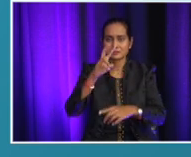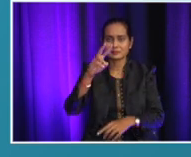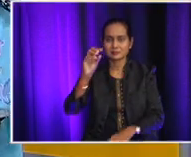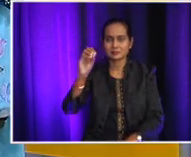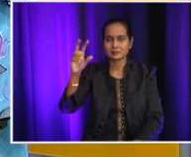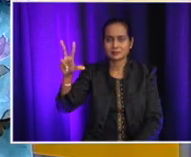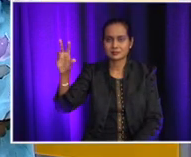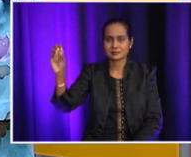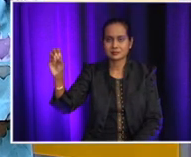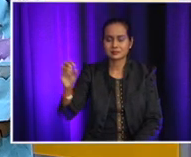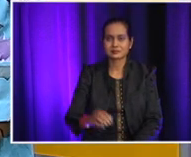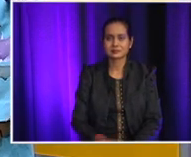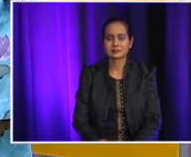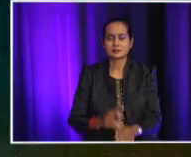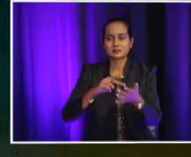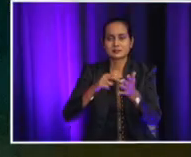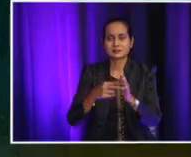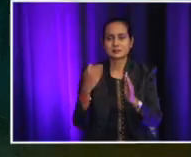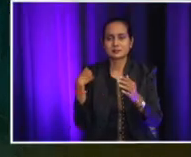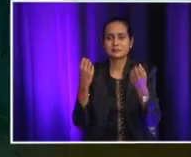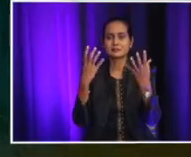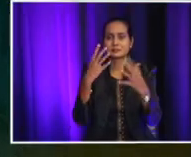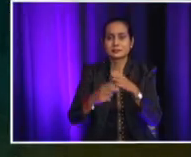maknanya ada berapa tahun lagi